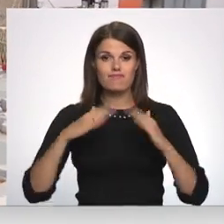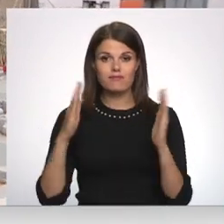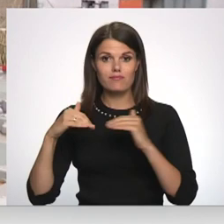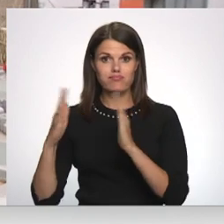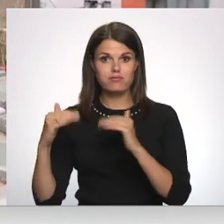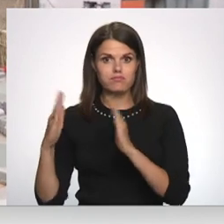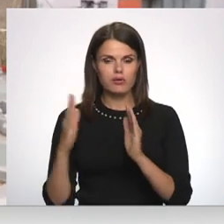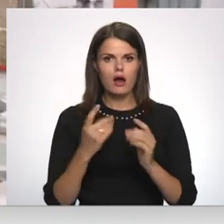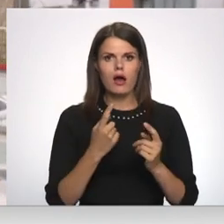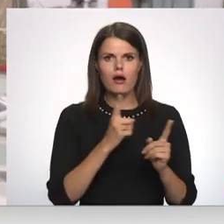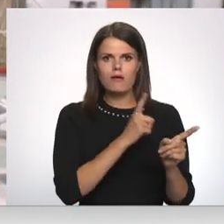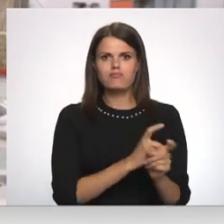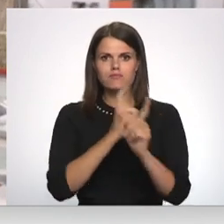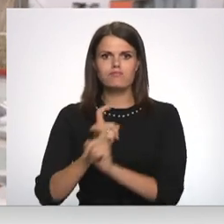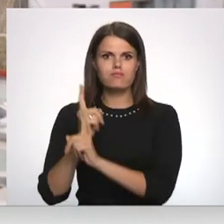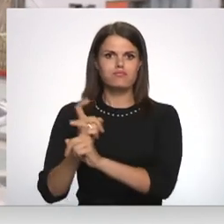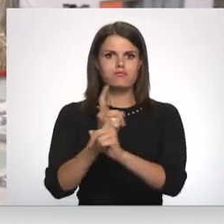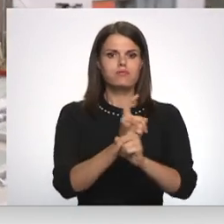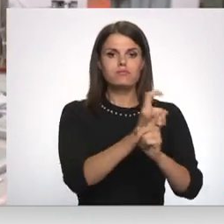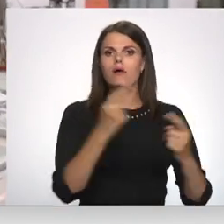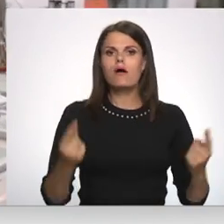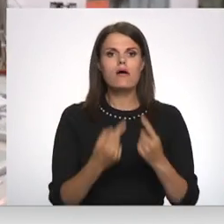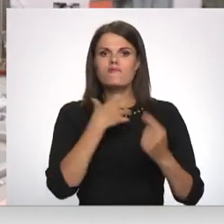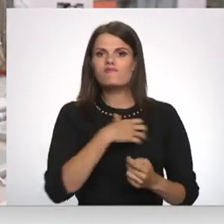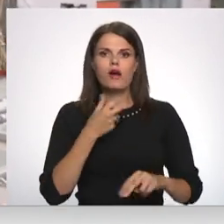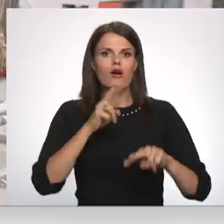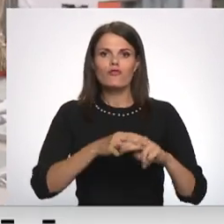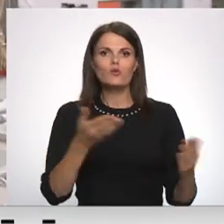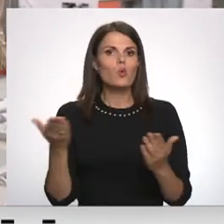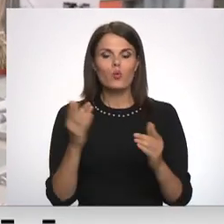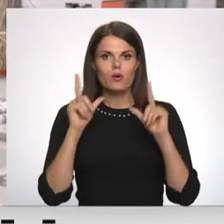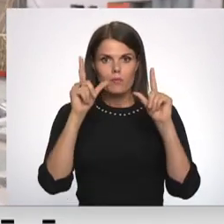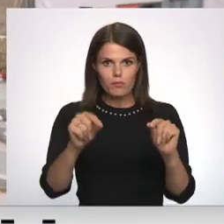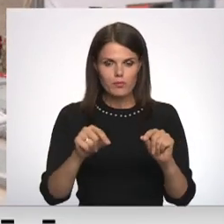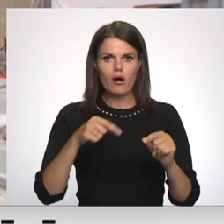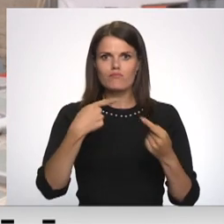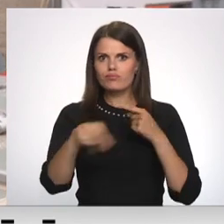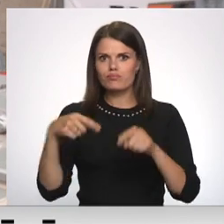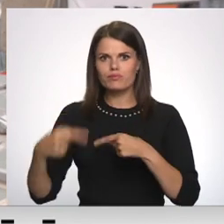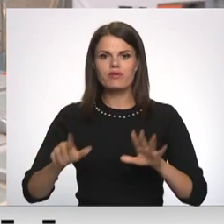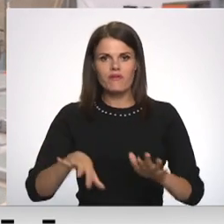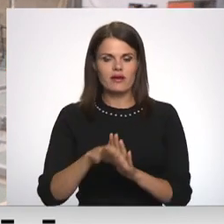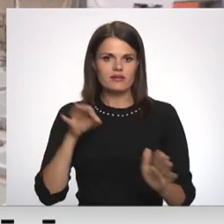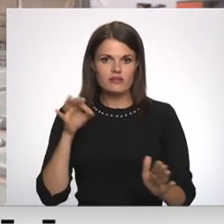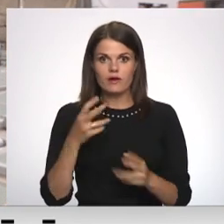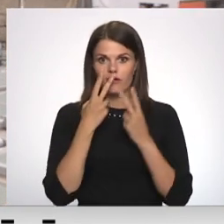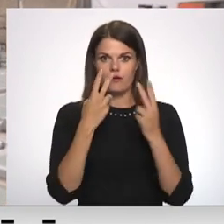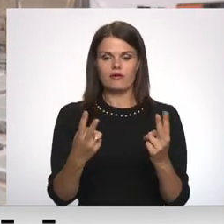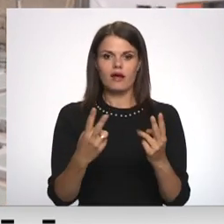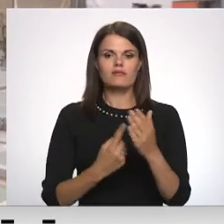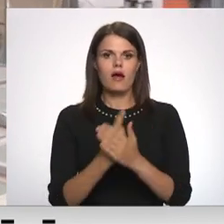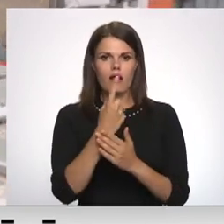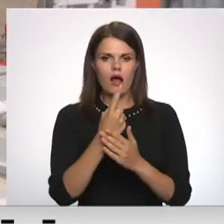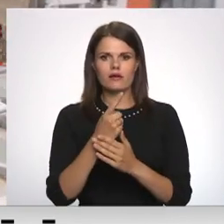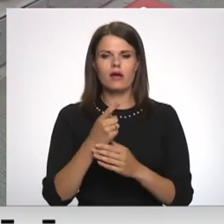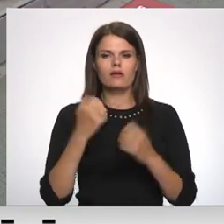ir cita veida ierocis, un mēs varam pielāgoties atkarībā no vietas, uz kuru dodamies, un uzdevuma, kas mums dots. Varat redzēt, ka raķete rada